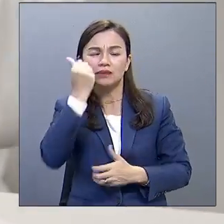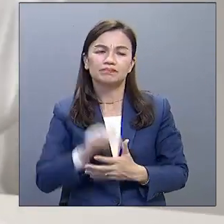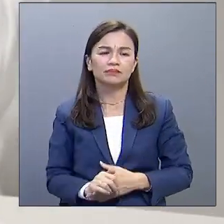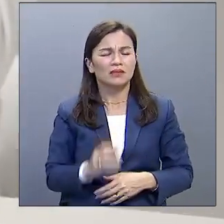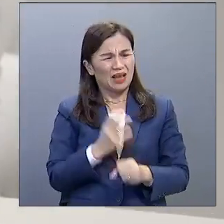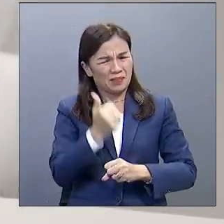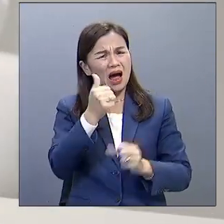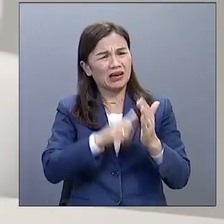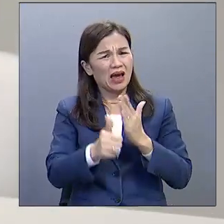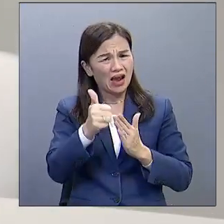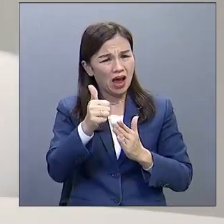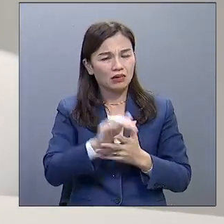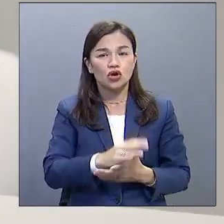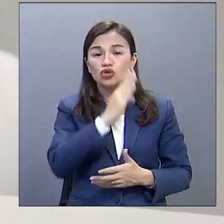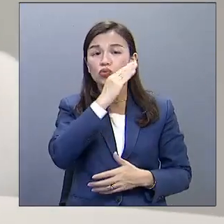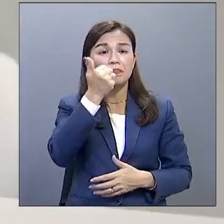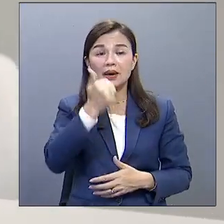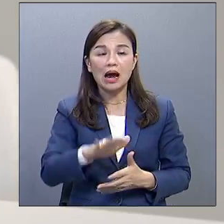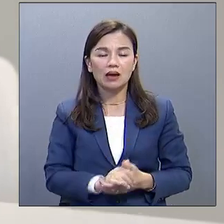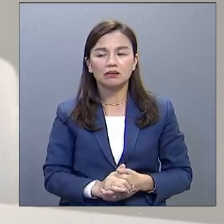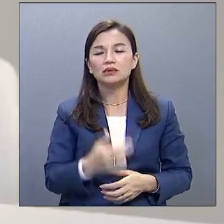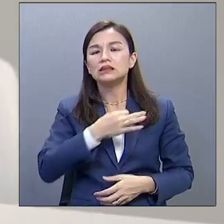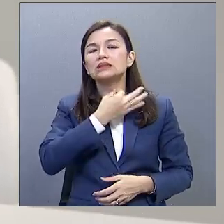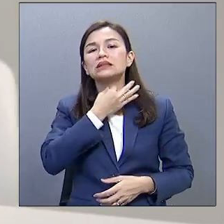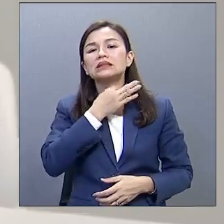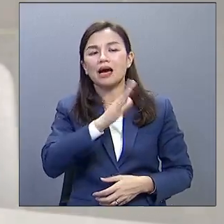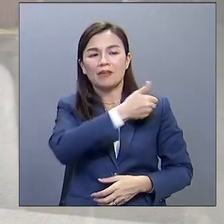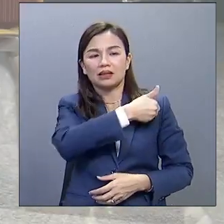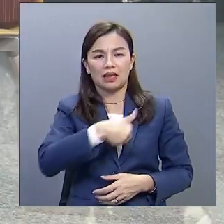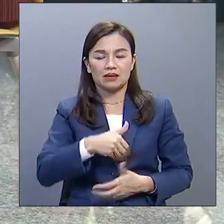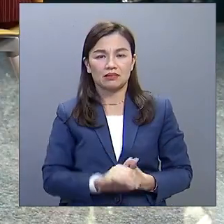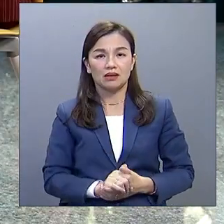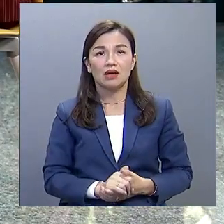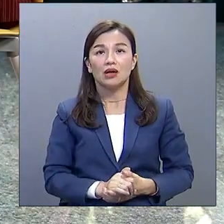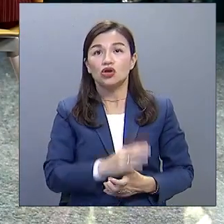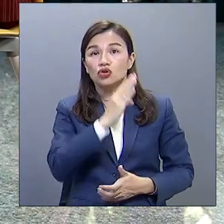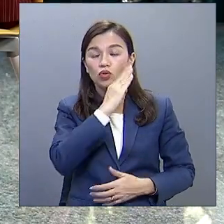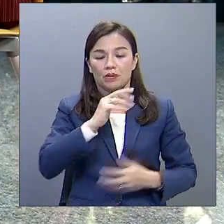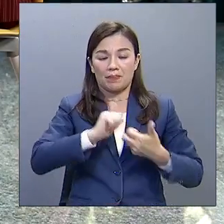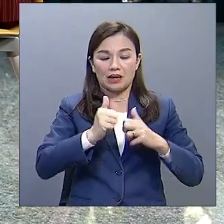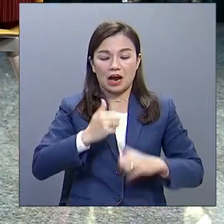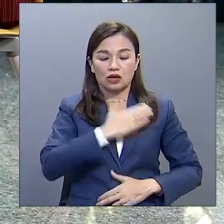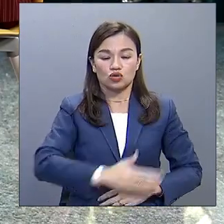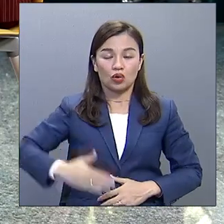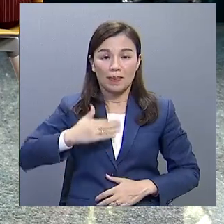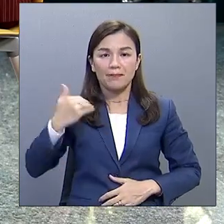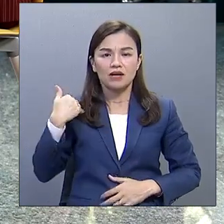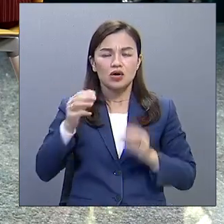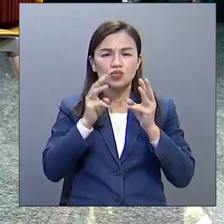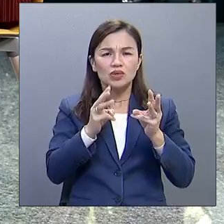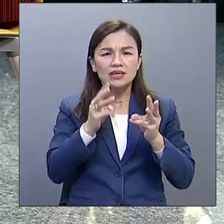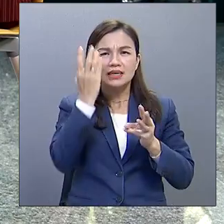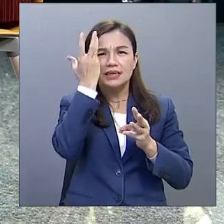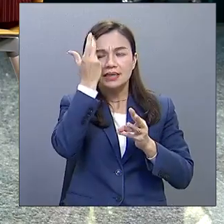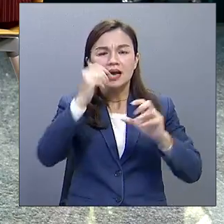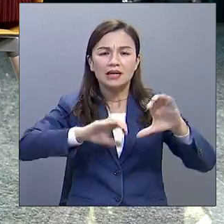ดการไม่ได้เราก็ปล่อยวางนี่วิธีคิดของหมอนะคะแต่ถ้าจัดการได้อย่างเรื่องสุขภาพเนี่ยตอนหมอมีปัญหาสุขภาพเยอะหมอก็หาวิธีจัดการพอจัด